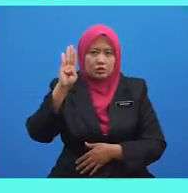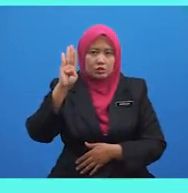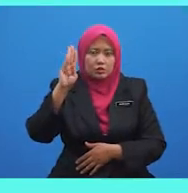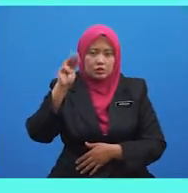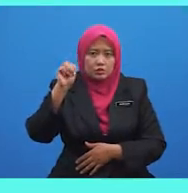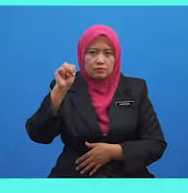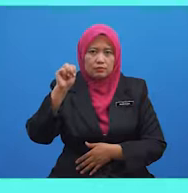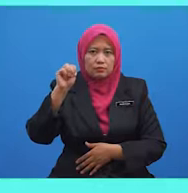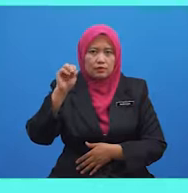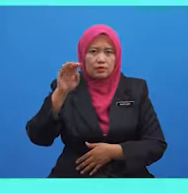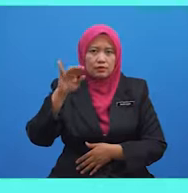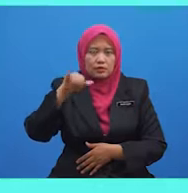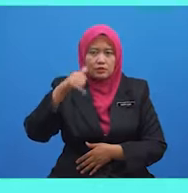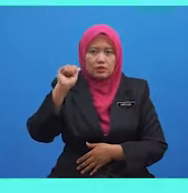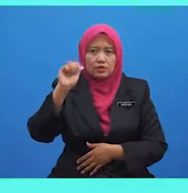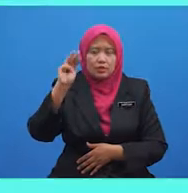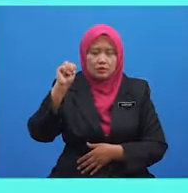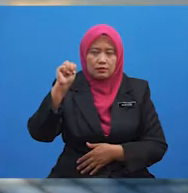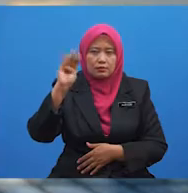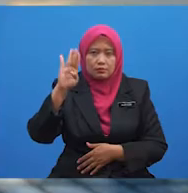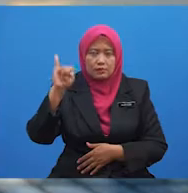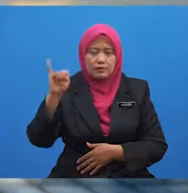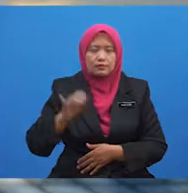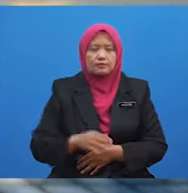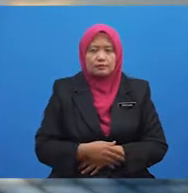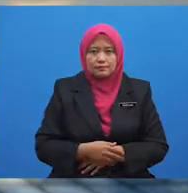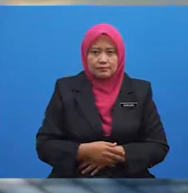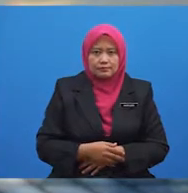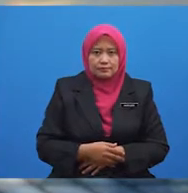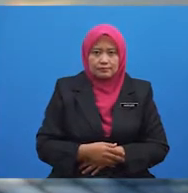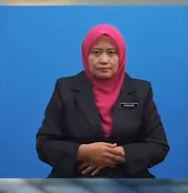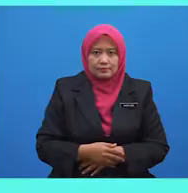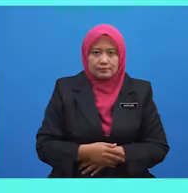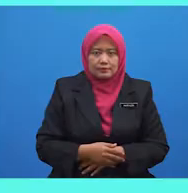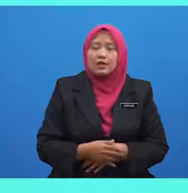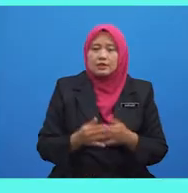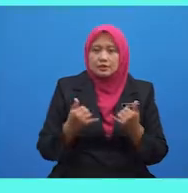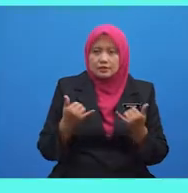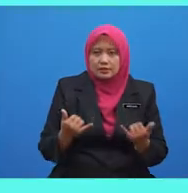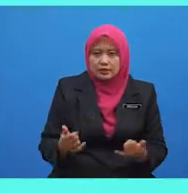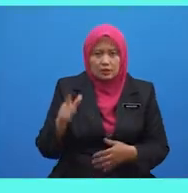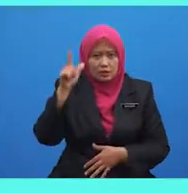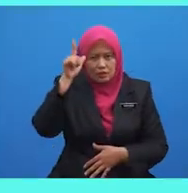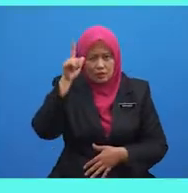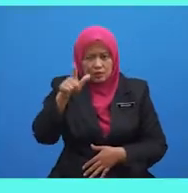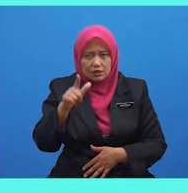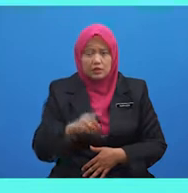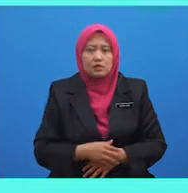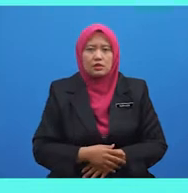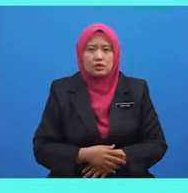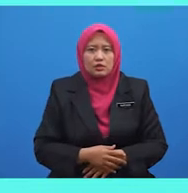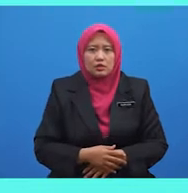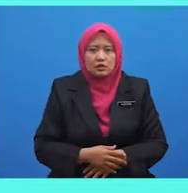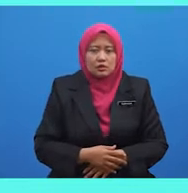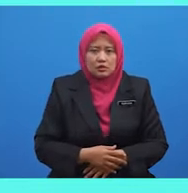Riau yang berpusat di Riau. Baiklah murid-murid, sekarang kita lihat pula bagaimana konflik di